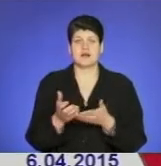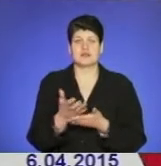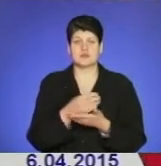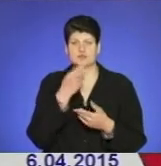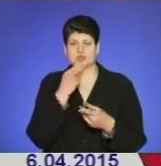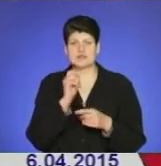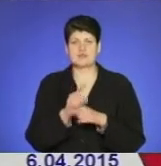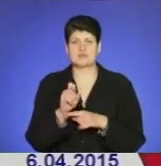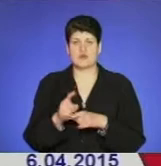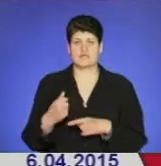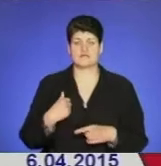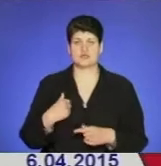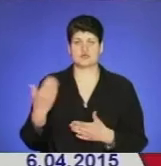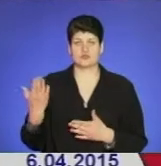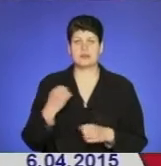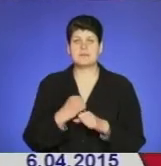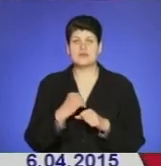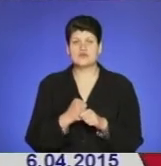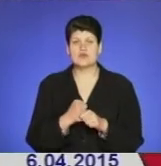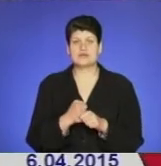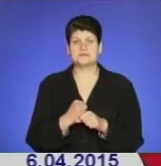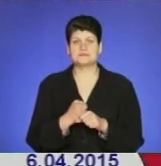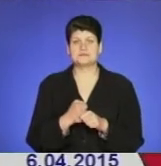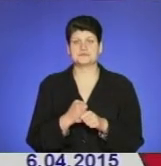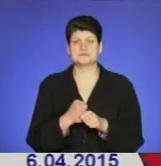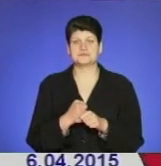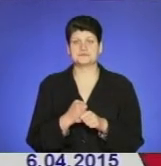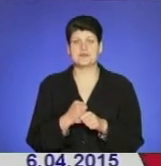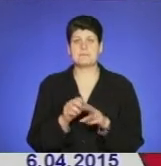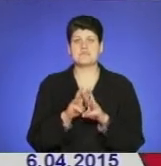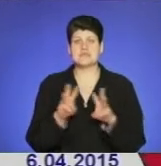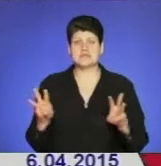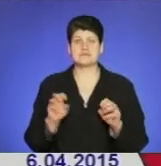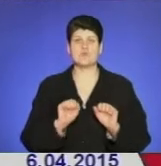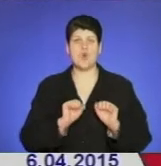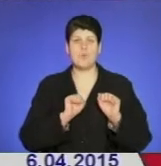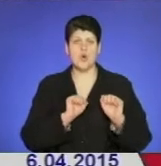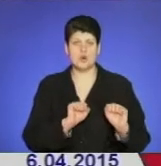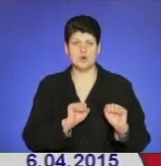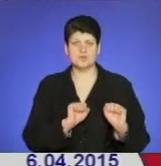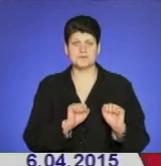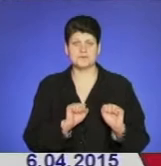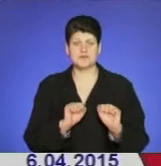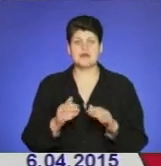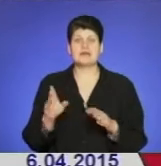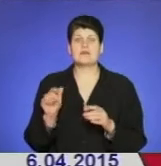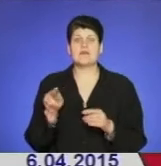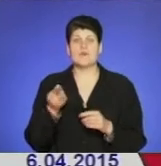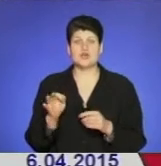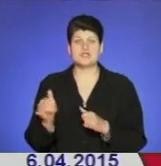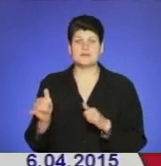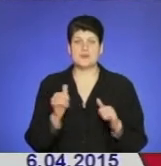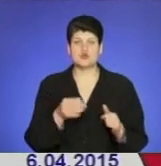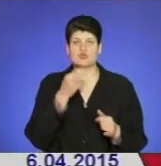військові. Ми безпосередньо працювали з Міністерством оборони, з тилом по забезпеченню